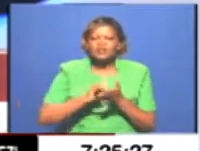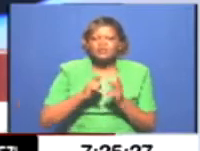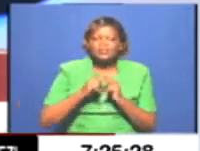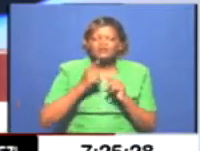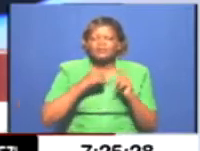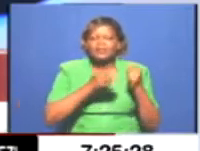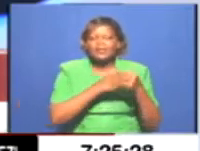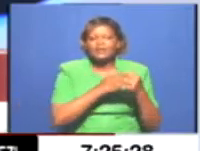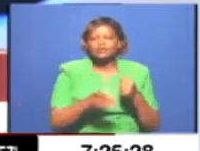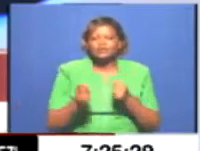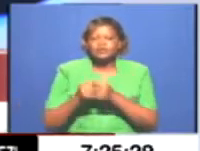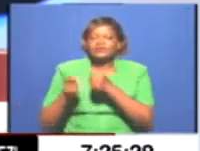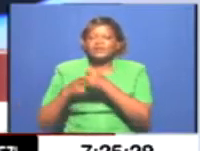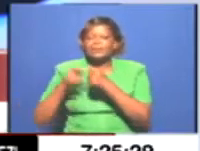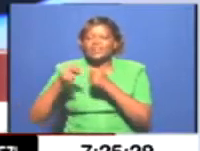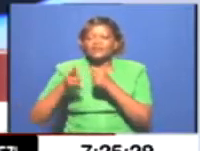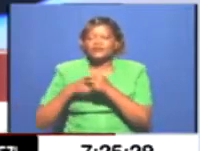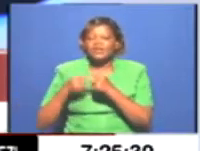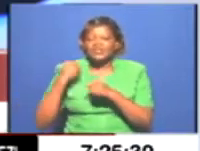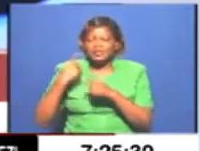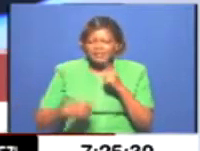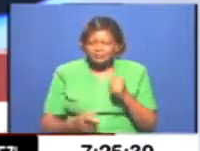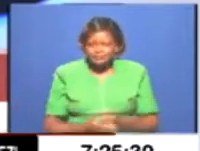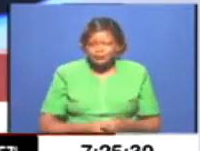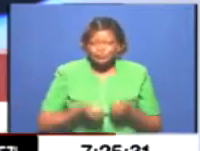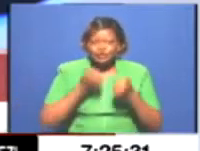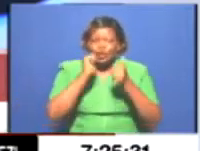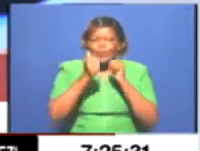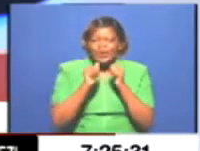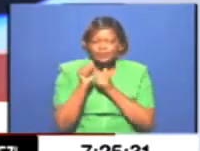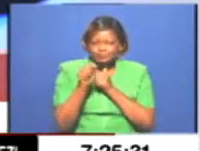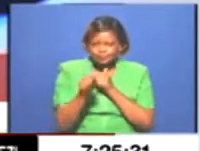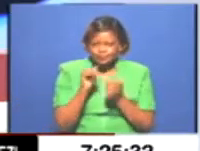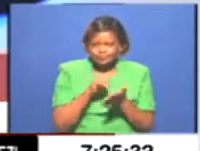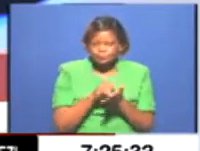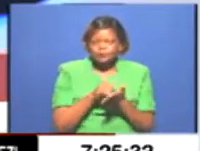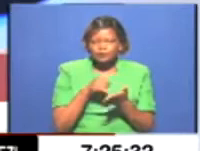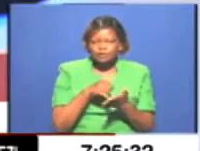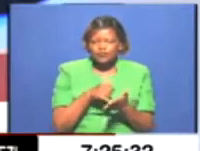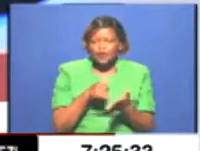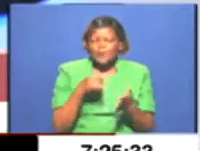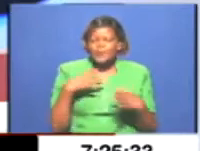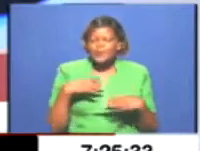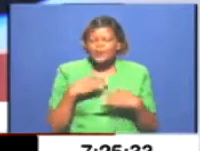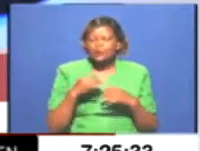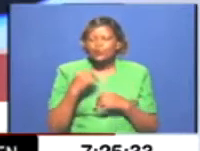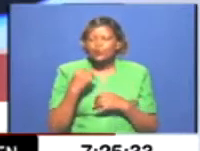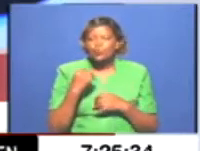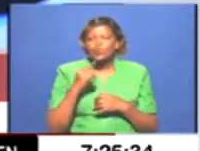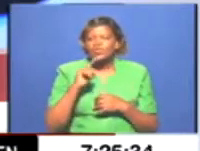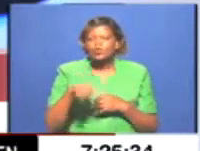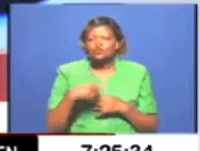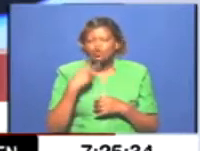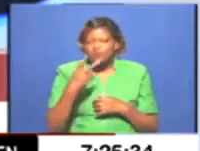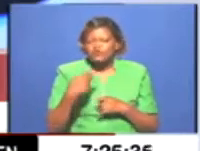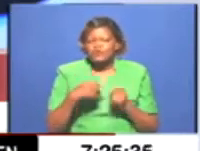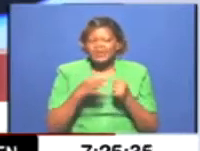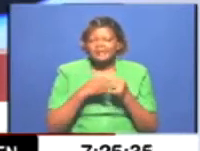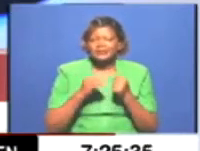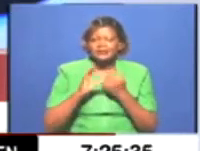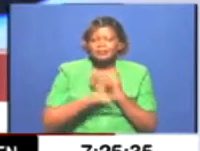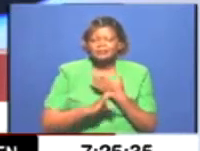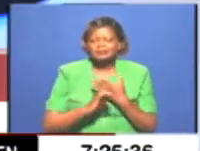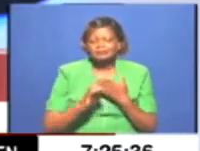hadi 17 mwezi Julai mwaka huu. Mashindano hayo yatakayojumuisha takriban wachezaji 102,000 kutoka mataifa 80 yananuiwa